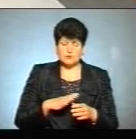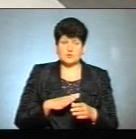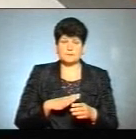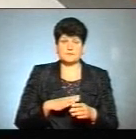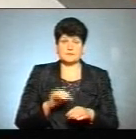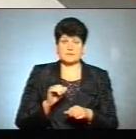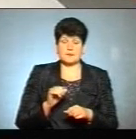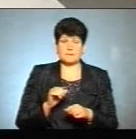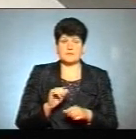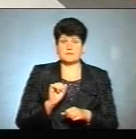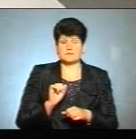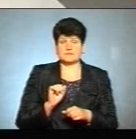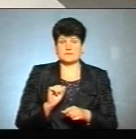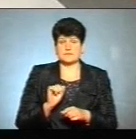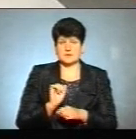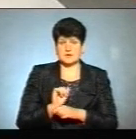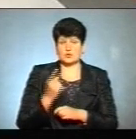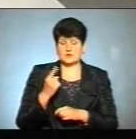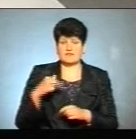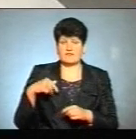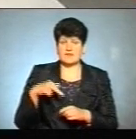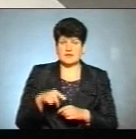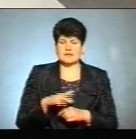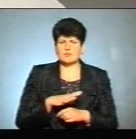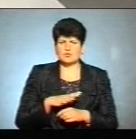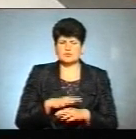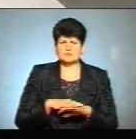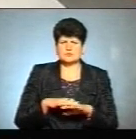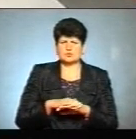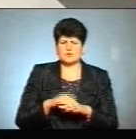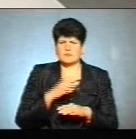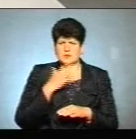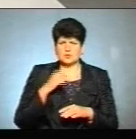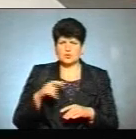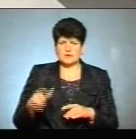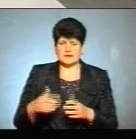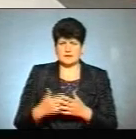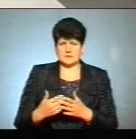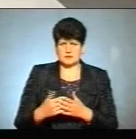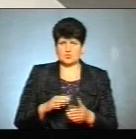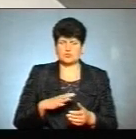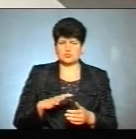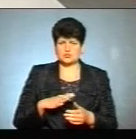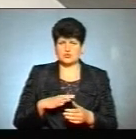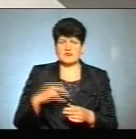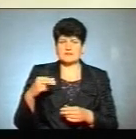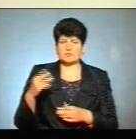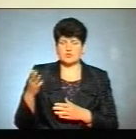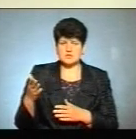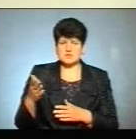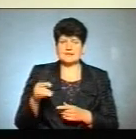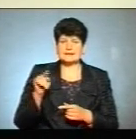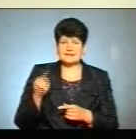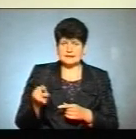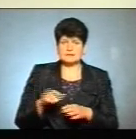перекритий один із входів, де, власне, скупчувалася найбільша кількість людей. От, для прикладу, було по Запоріжжю. Тобто,